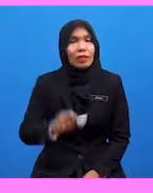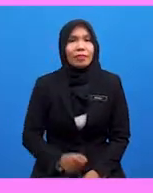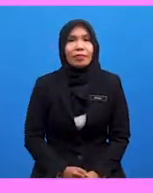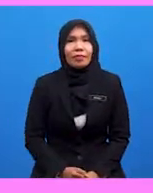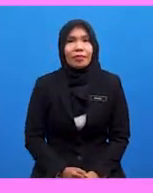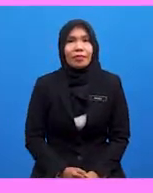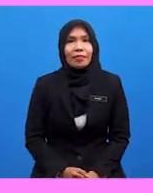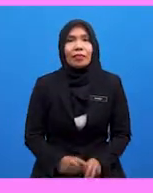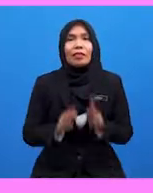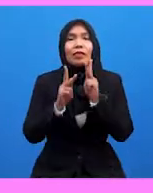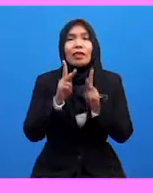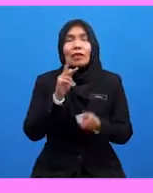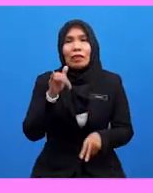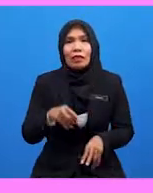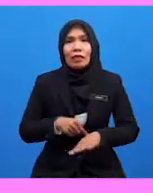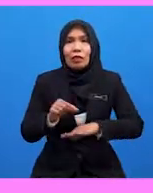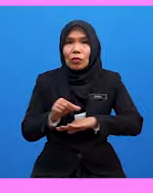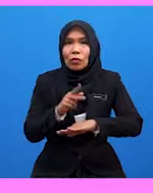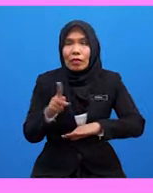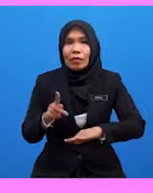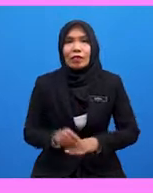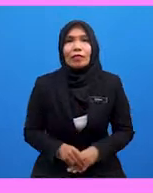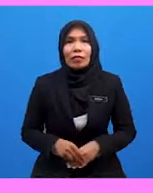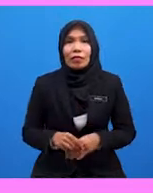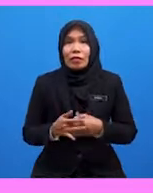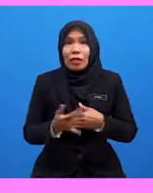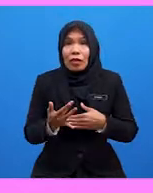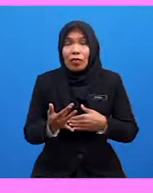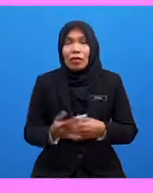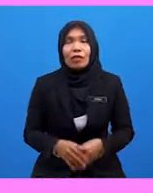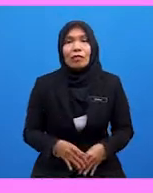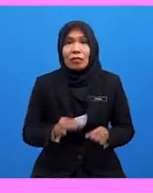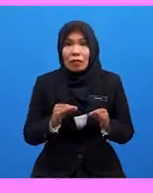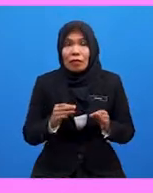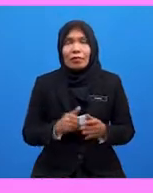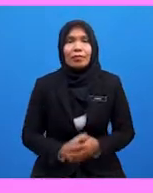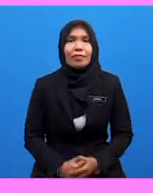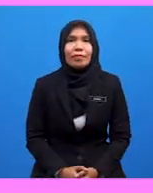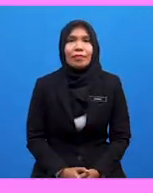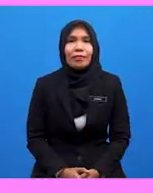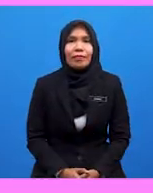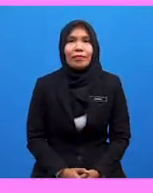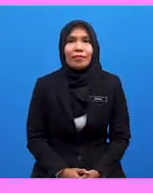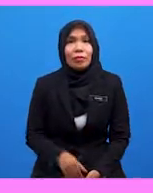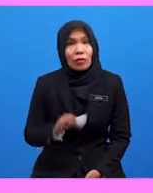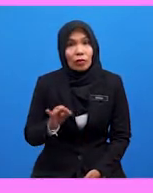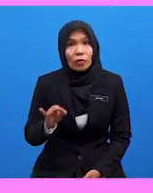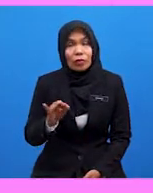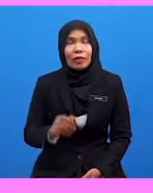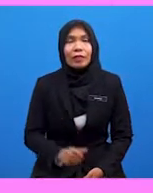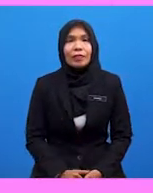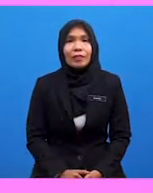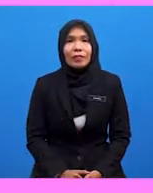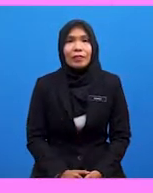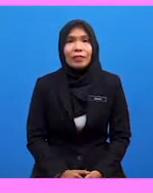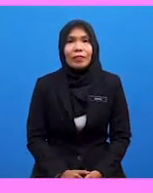praklausa ialah kata yang digunakan pada awal klausa atau ayat. Fungsi kata